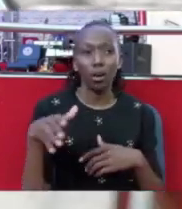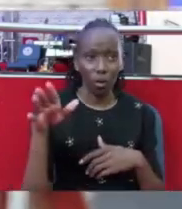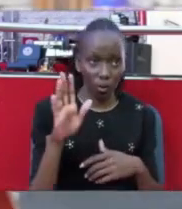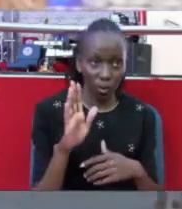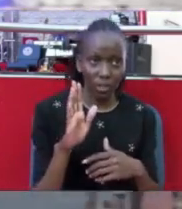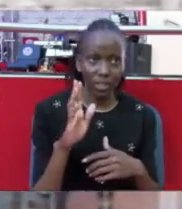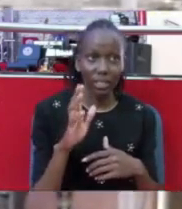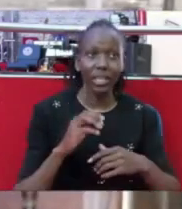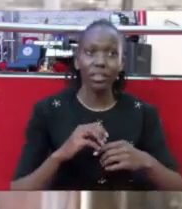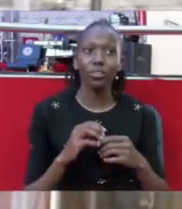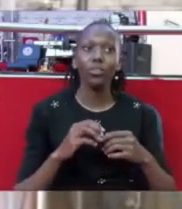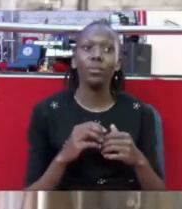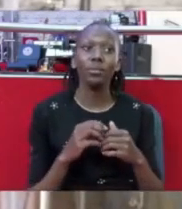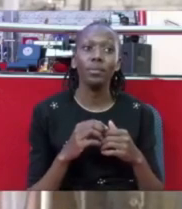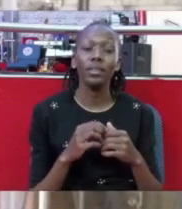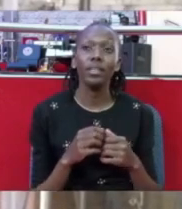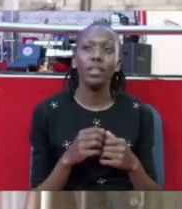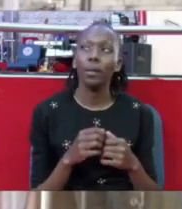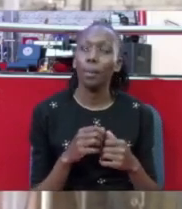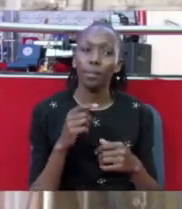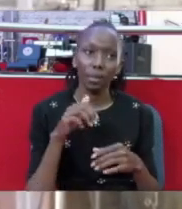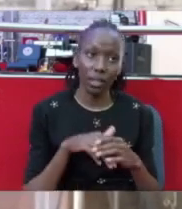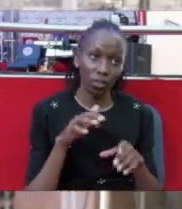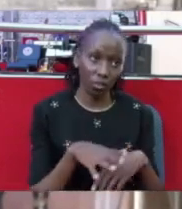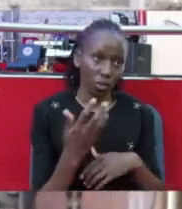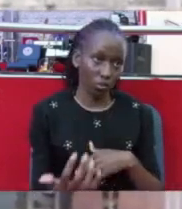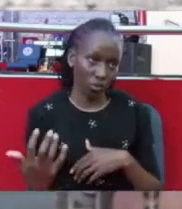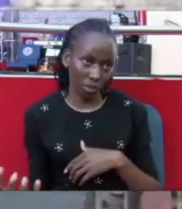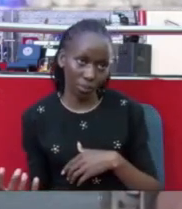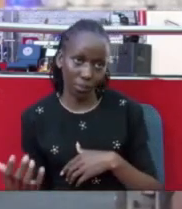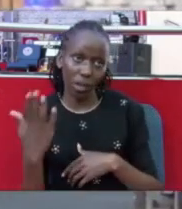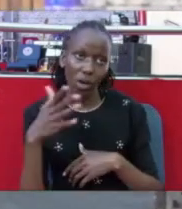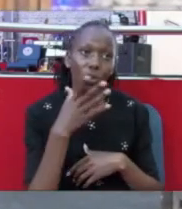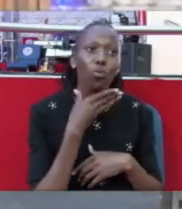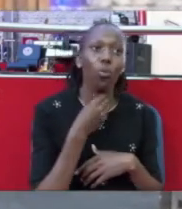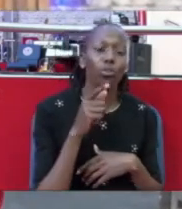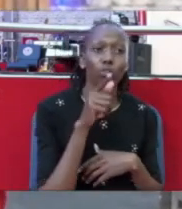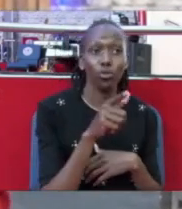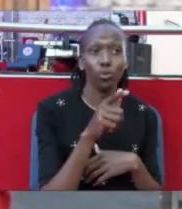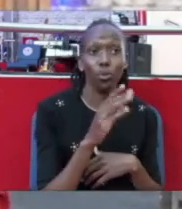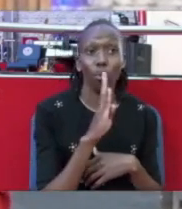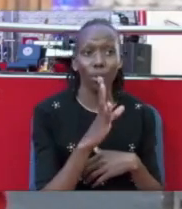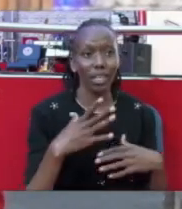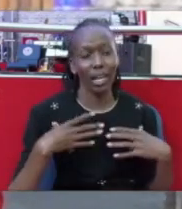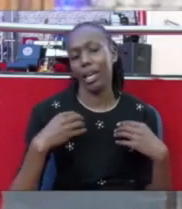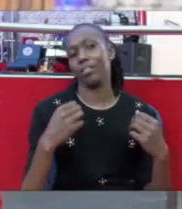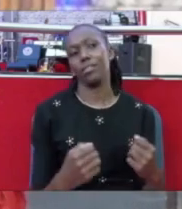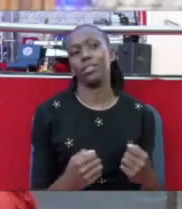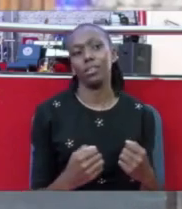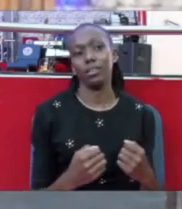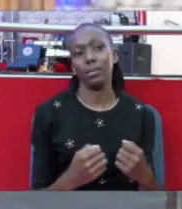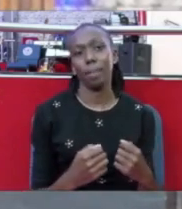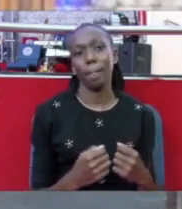prosperity of your children. Mungu anafurahishwa na kunawiri kwa wana wako. He wants you to be healthy. Anataka wewe uwe na afya. And